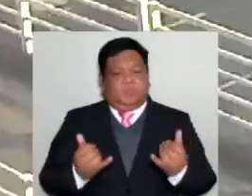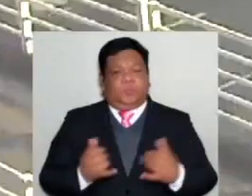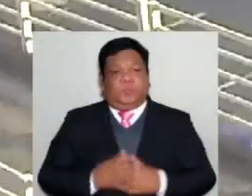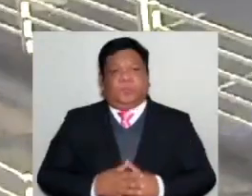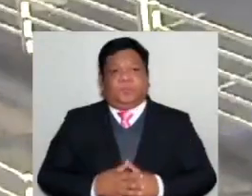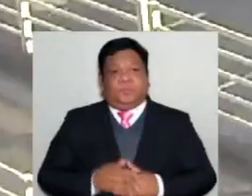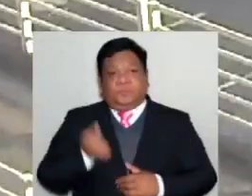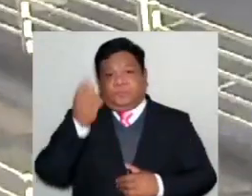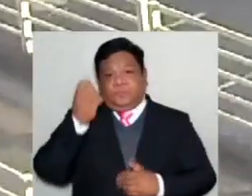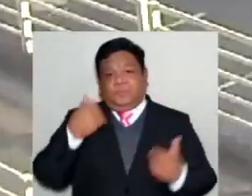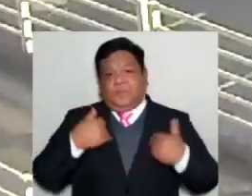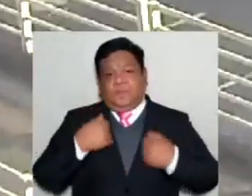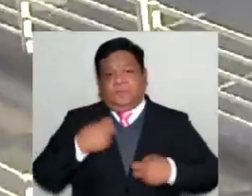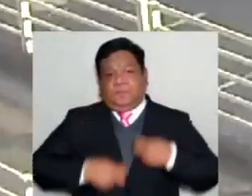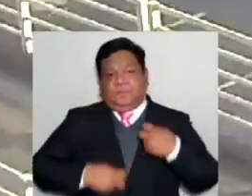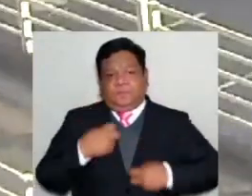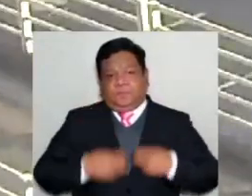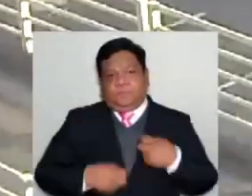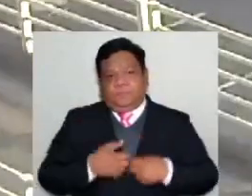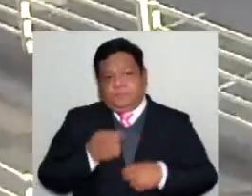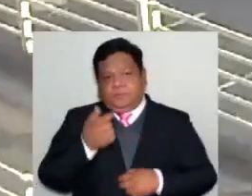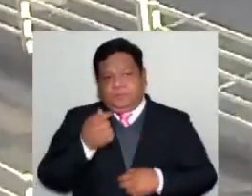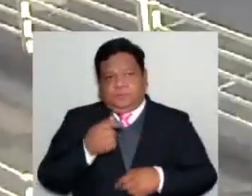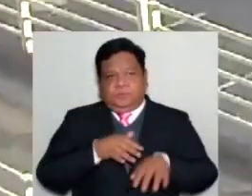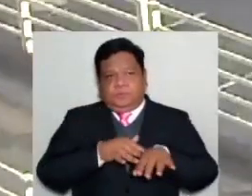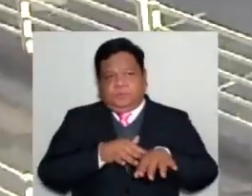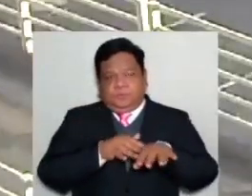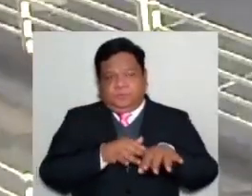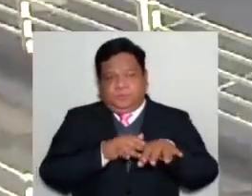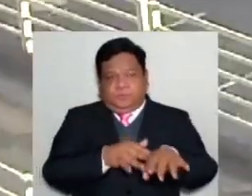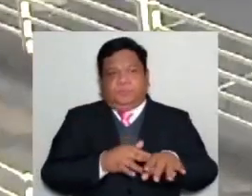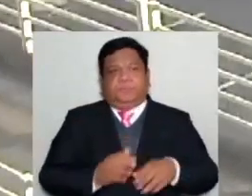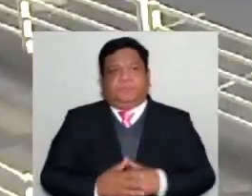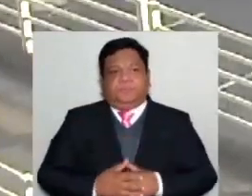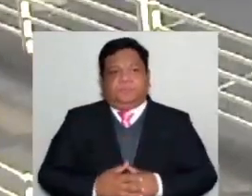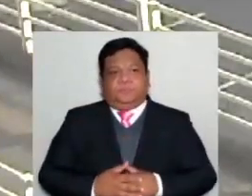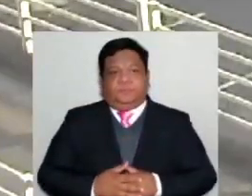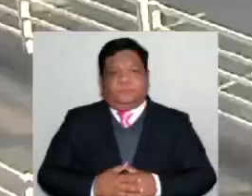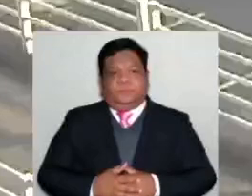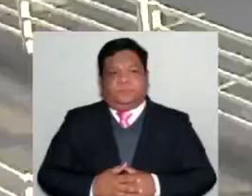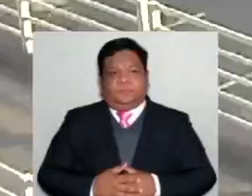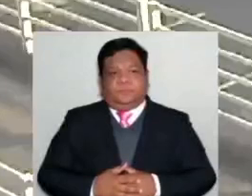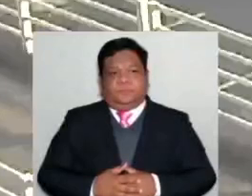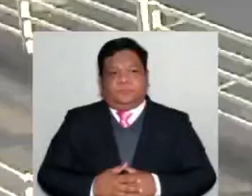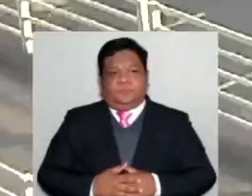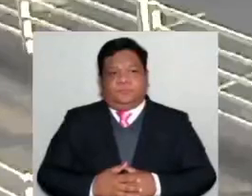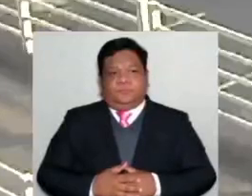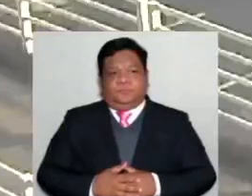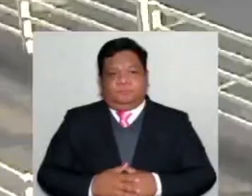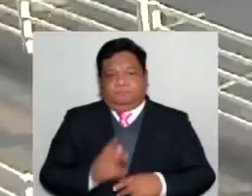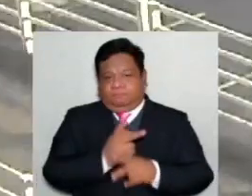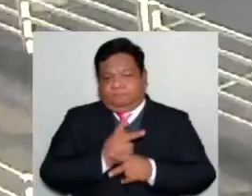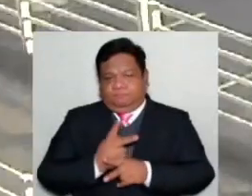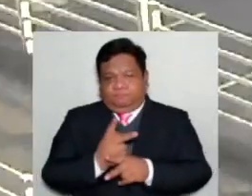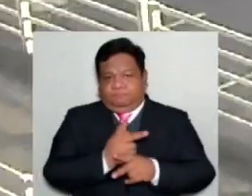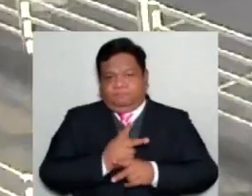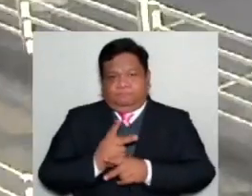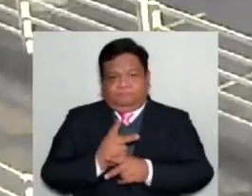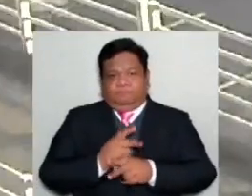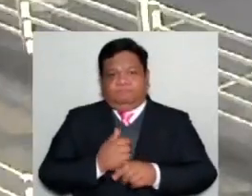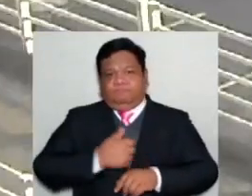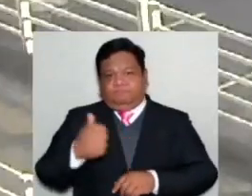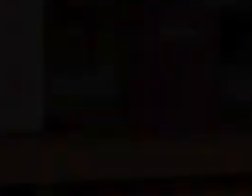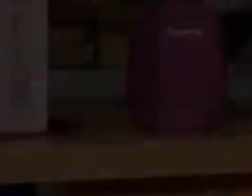bahagyang build-up sa kabilang panig nitong Commonwealth Avenue. Mag-ingat po tayo sa pagmamaneho.